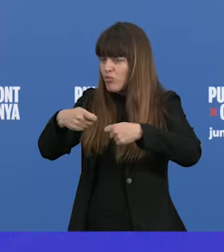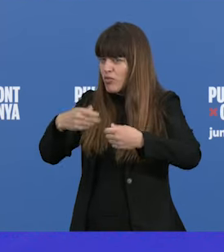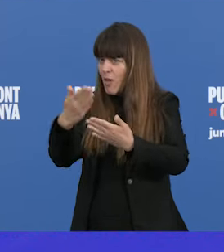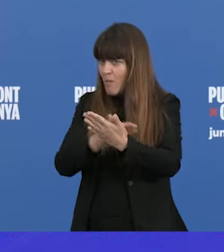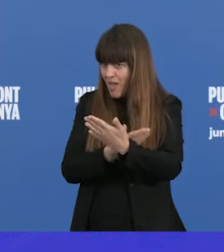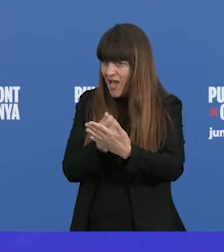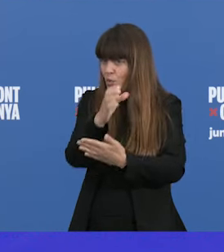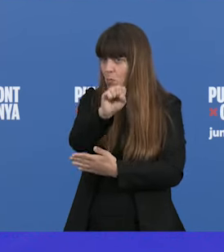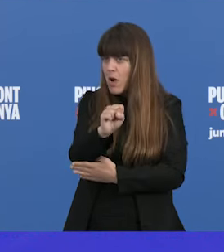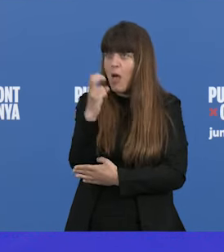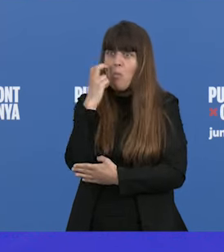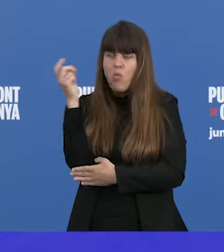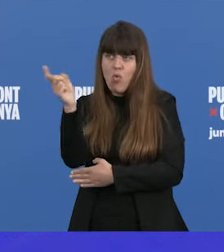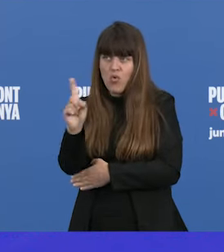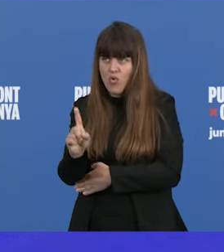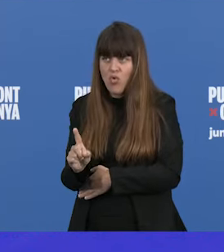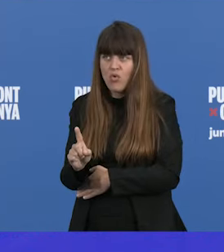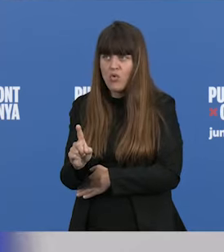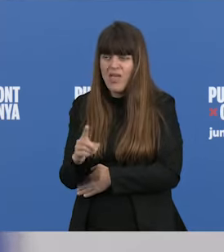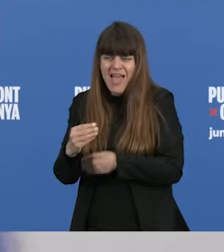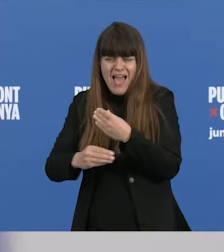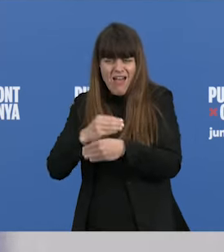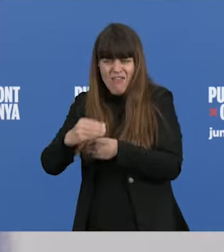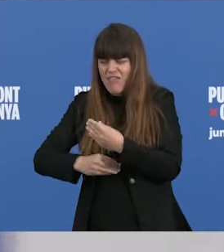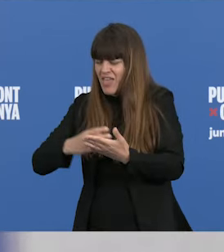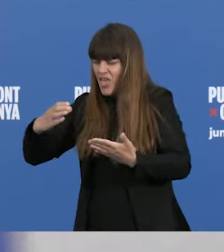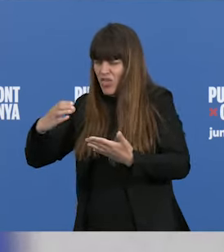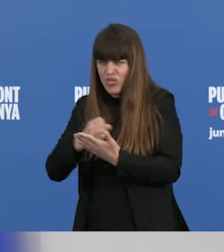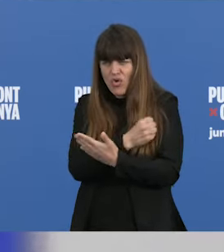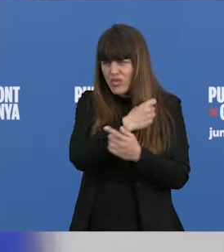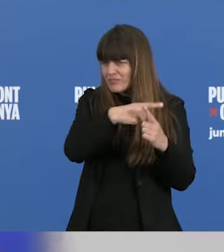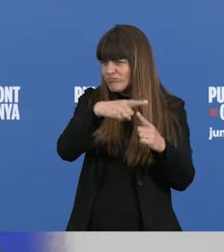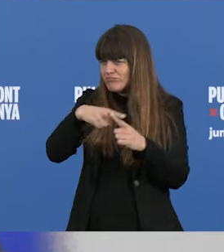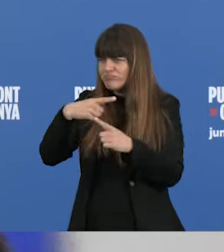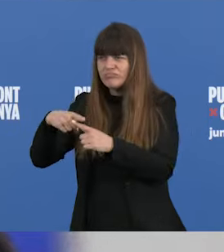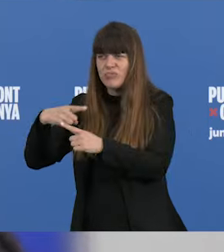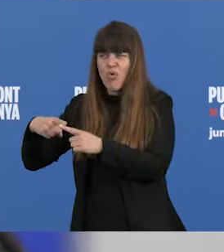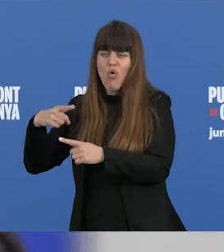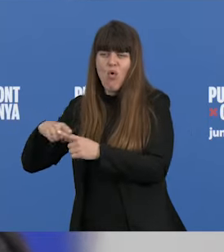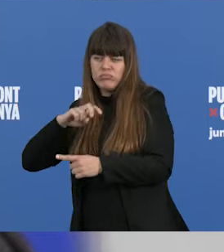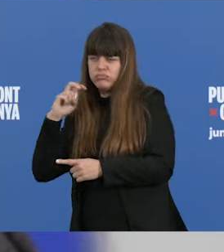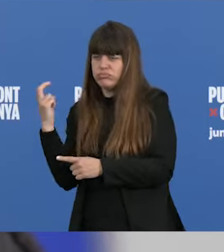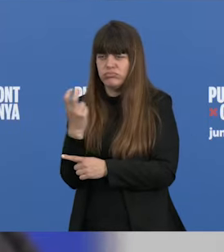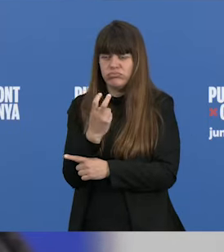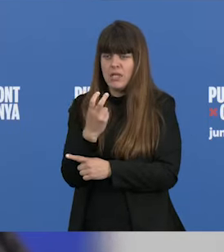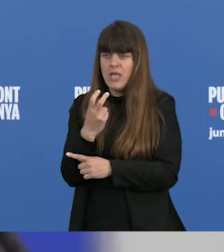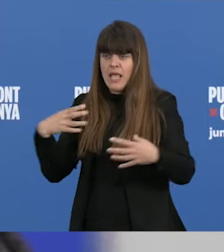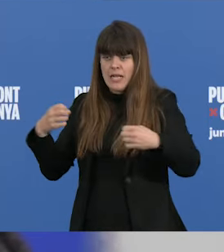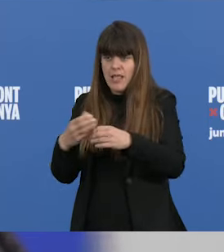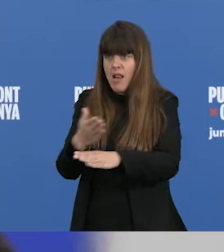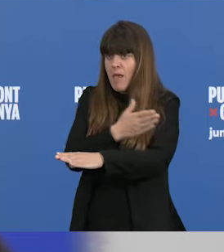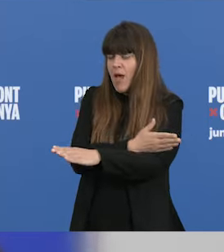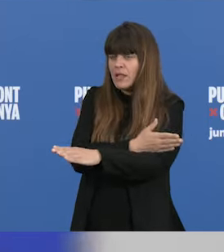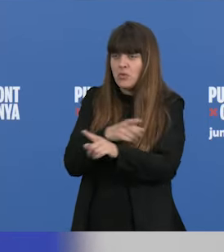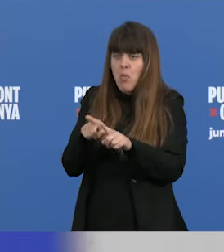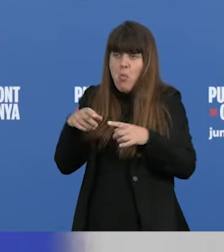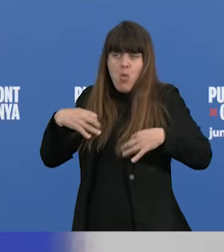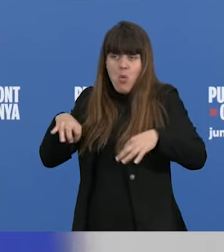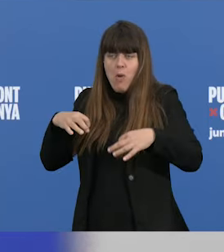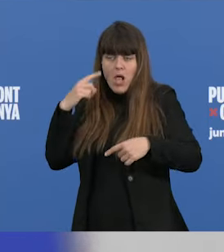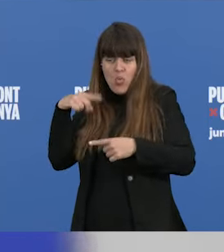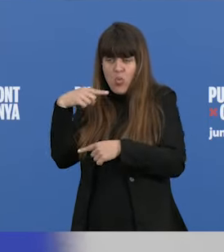el pa, no tenir por a fer totes aquelles altres coses que en la vida